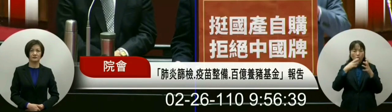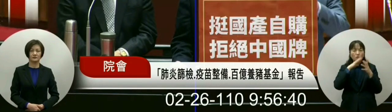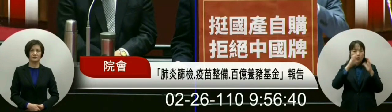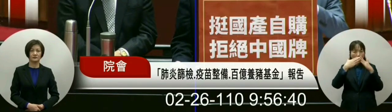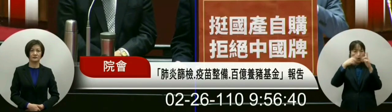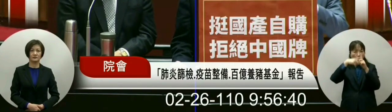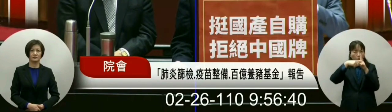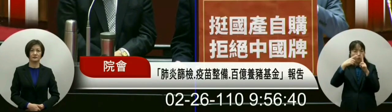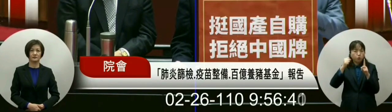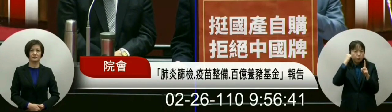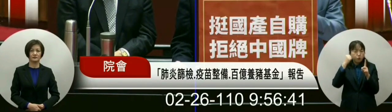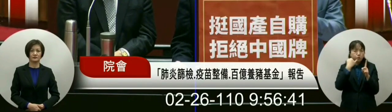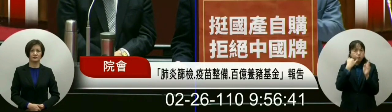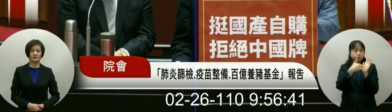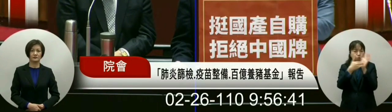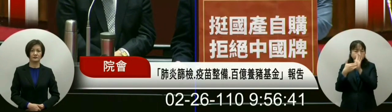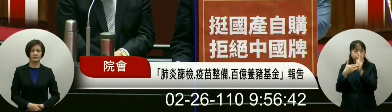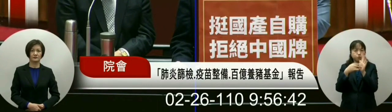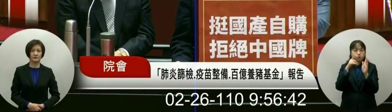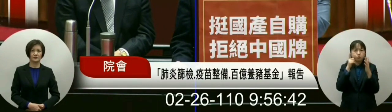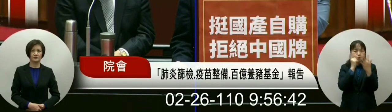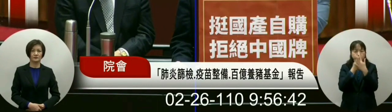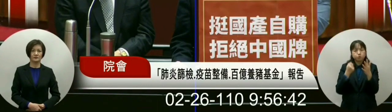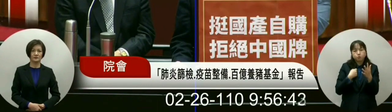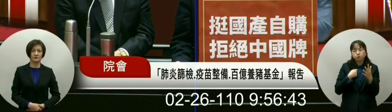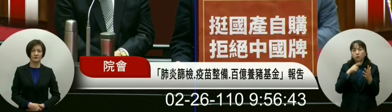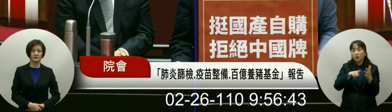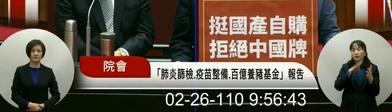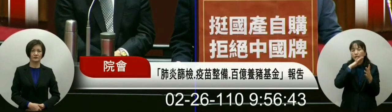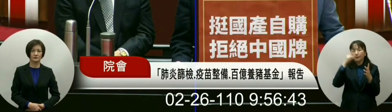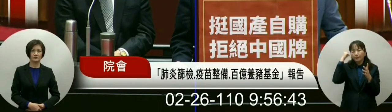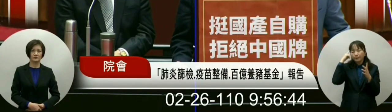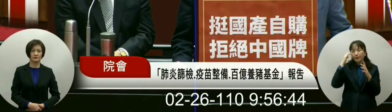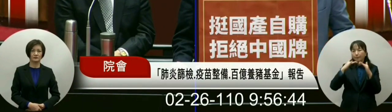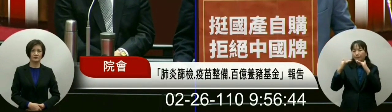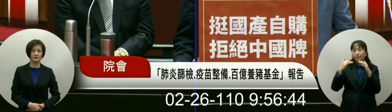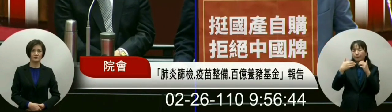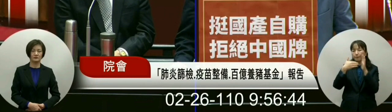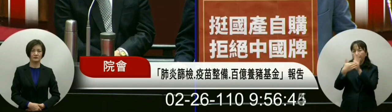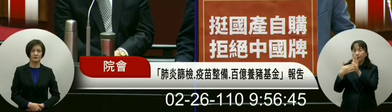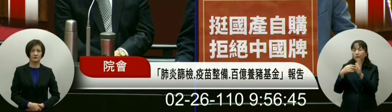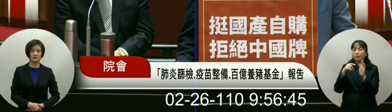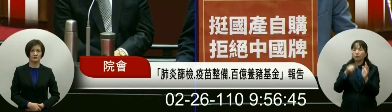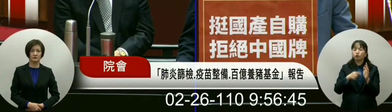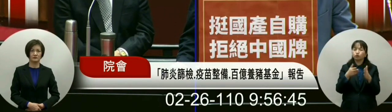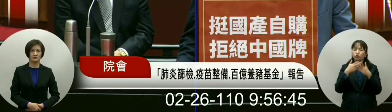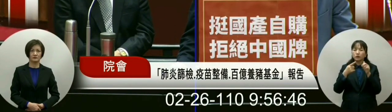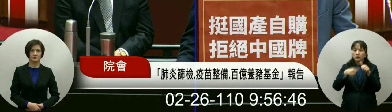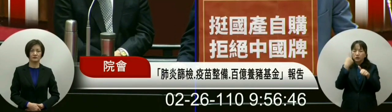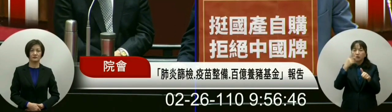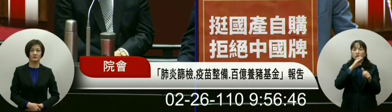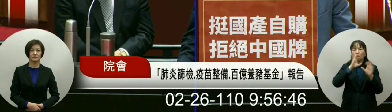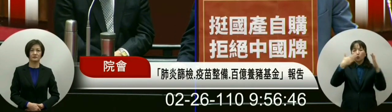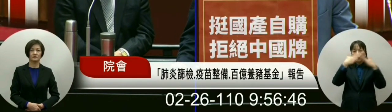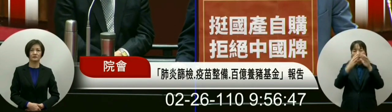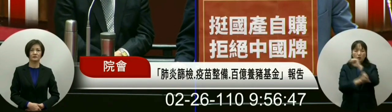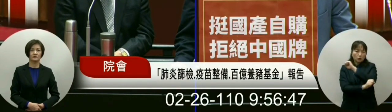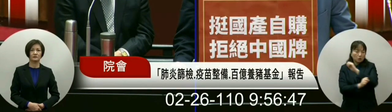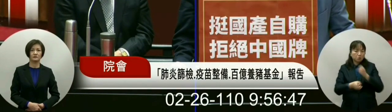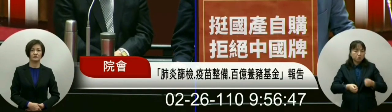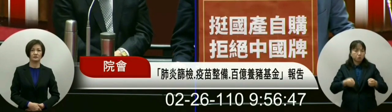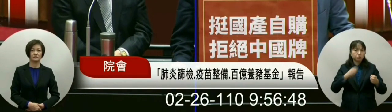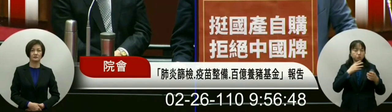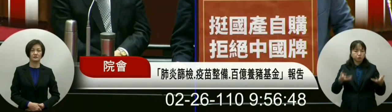级的这个力量来了解到啊，是讲对抗这个物件的时阵，因的讲啊，伊得爱是国家基础建设才会